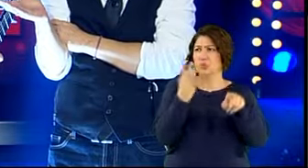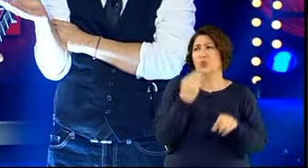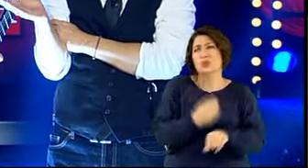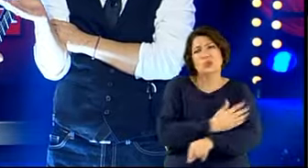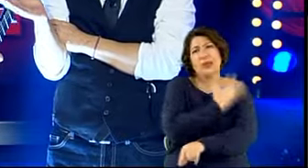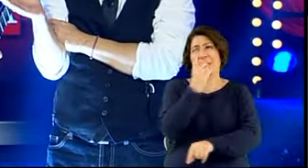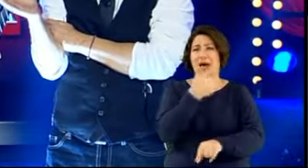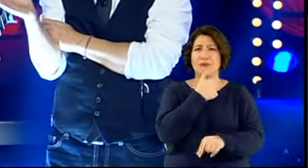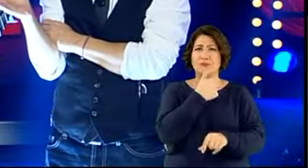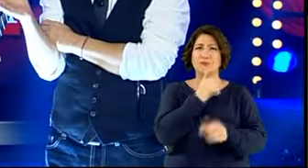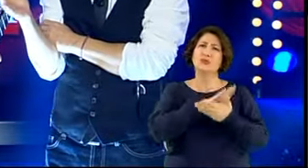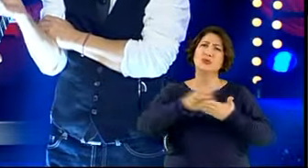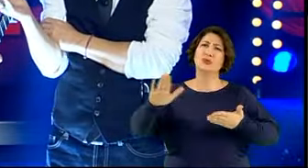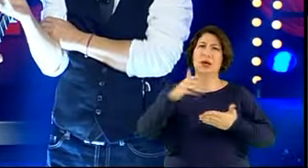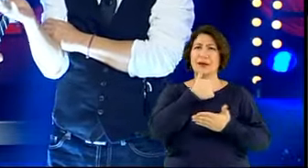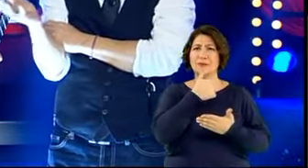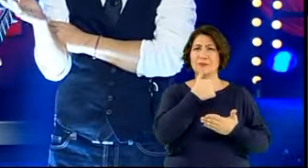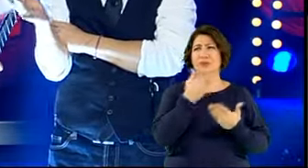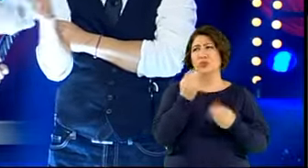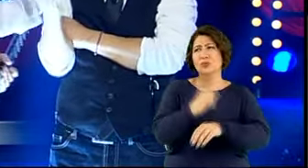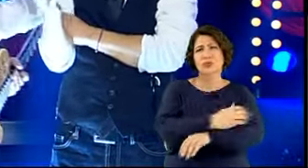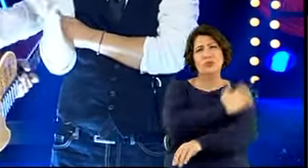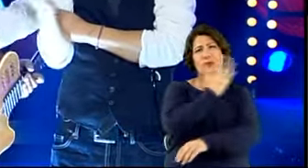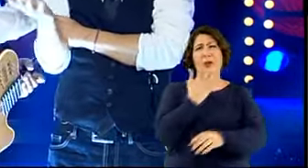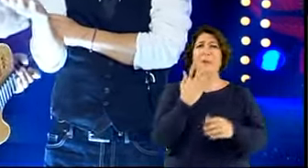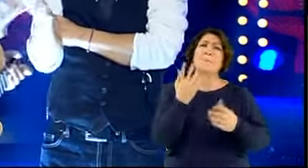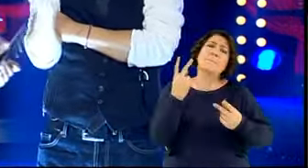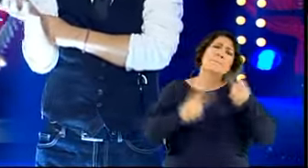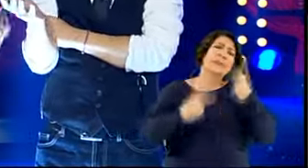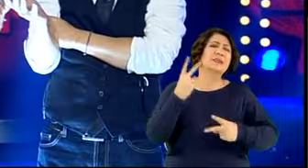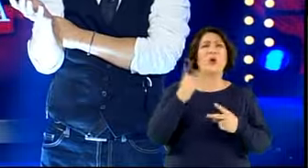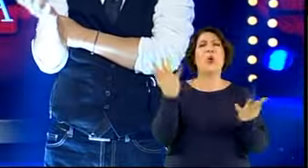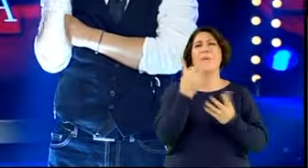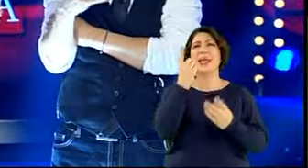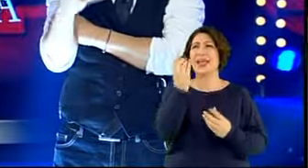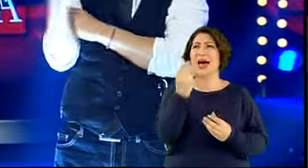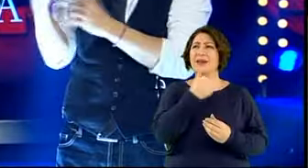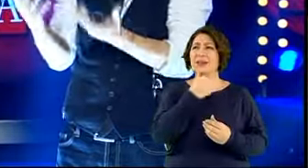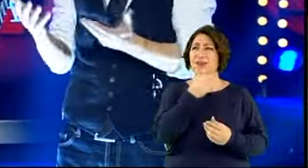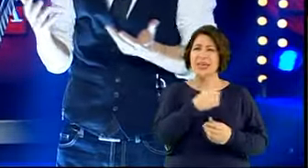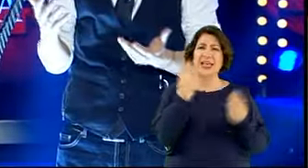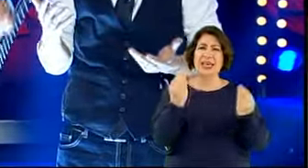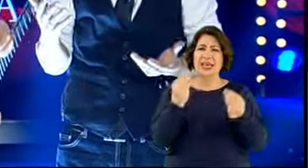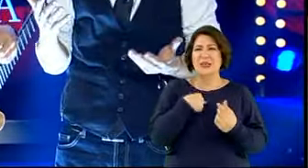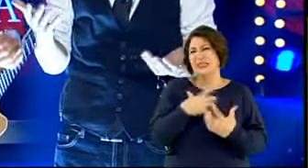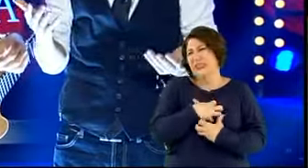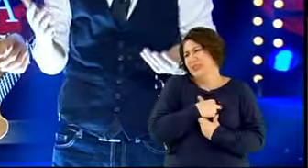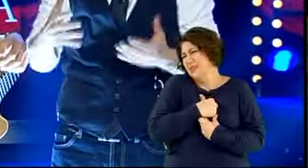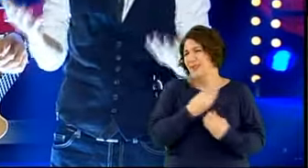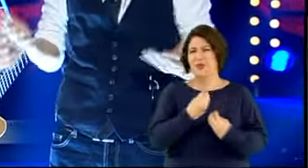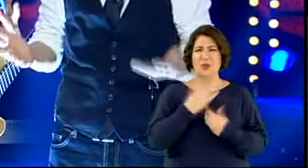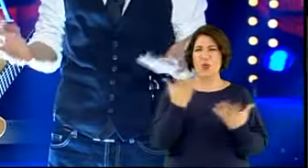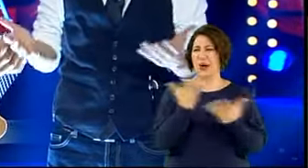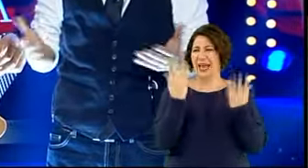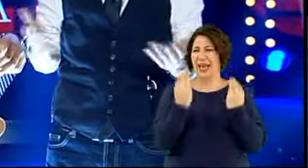adam. Düz adam. Düz adam değil, çok duygusal. Bazen sıkı, o kadar duygusal. O kadar iyi bir adam ki, yani iyiliğiyle sıkıyor beni bazen bu adam. O